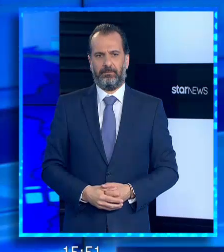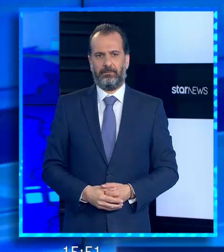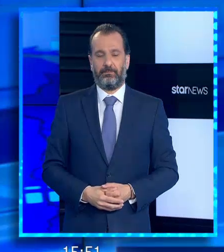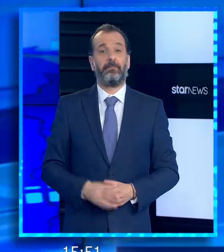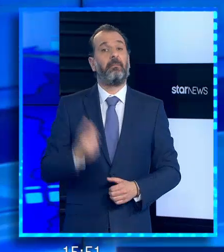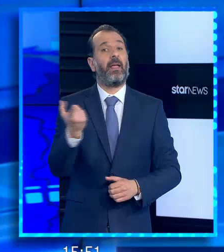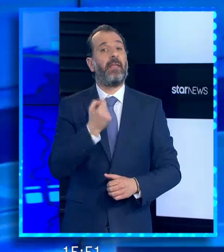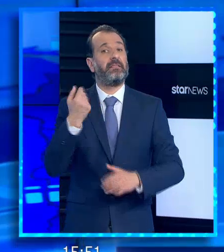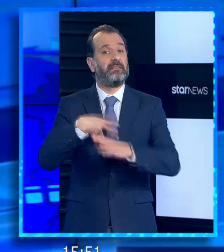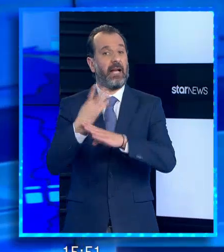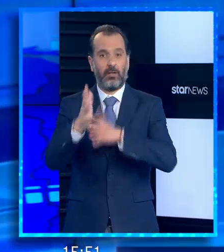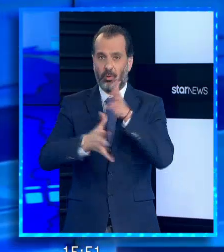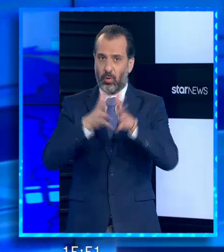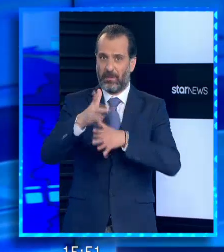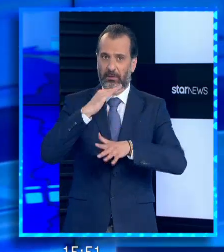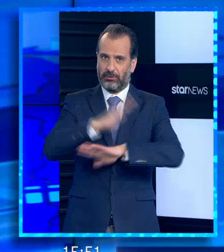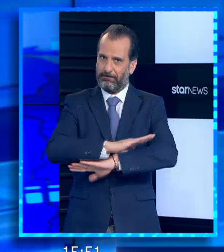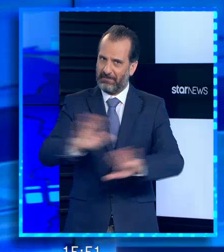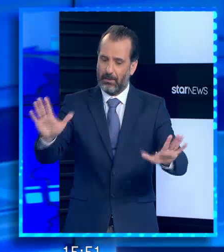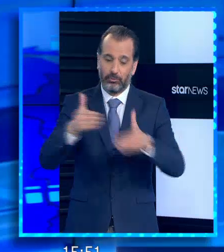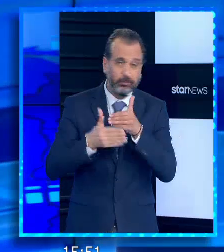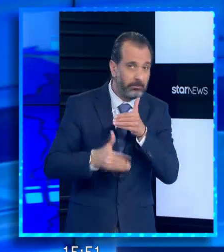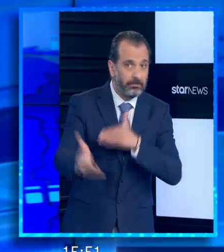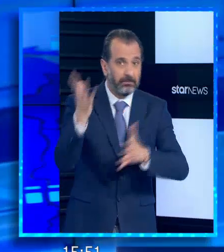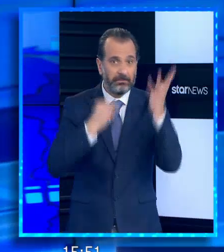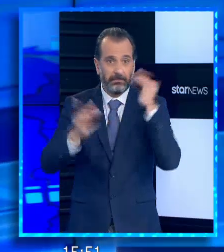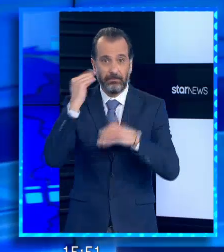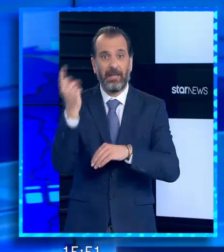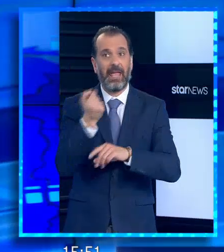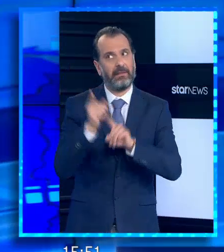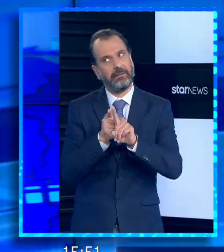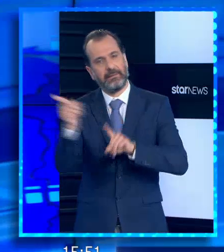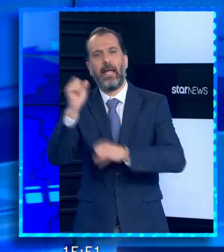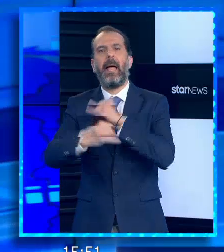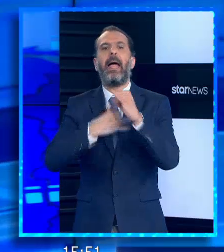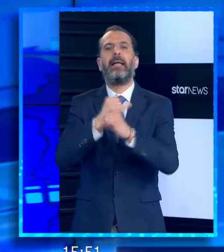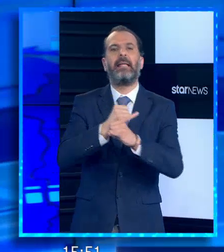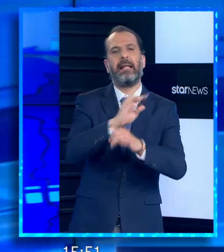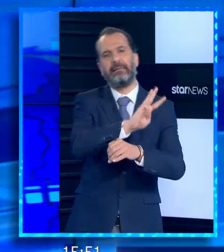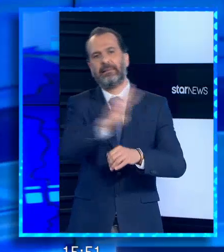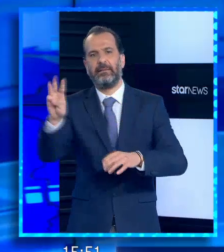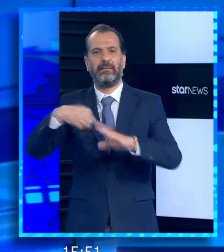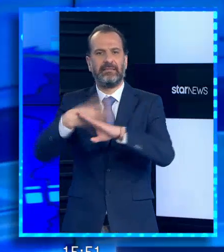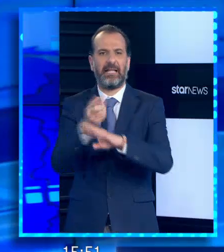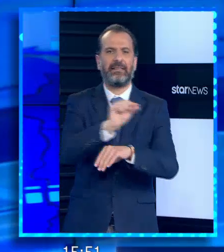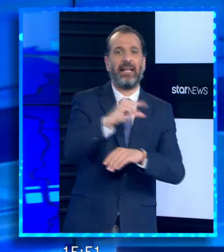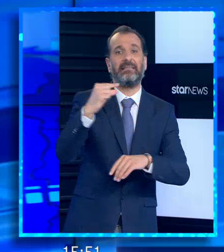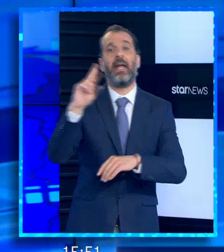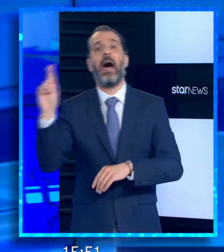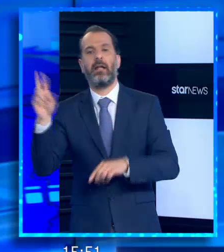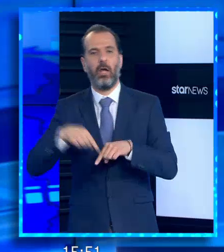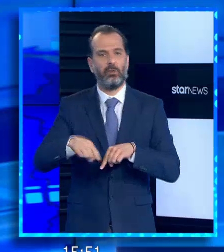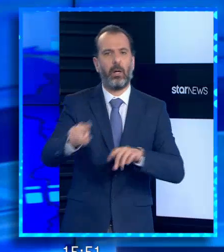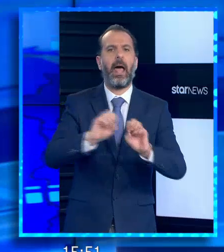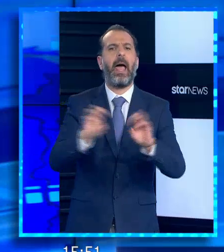Και εδώ τελείωσε και το απογευματινό δελτίο ειδήσεων του Star Channel. Για συνεχή ενημέρωση μπορείτε πάντα να επισκέπτεστε το star.gr.